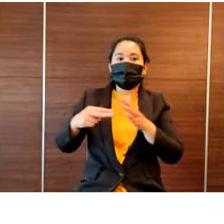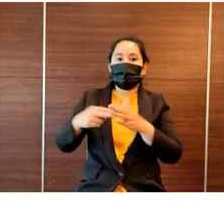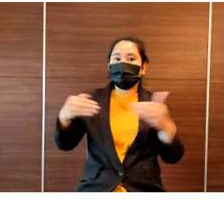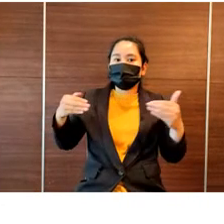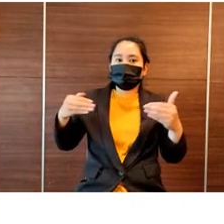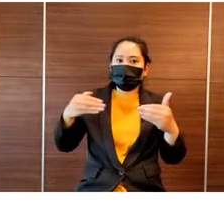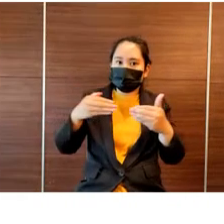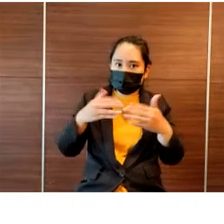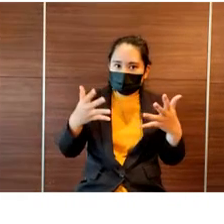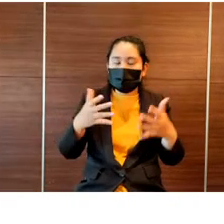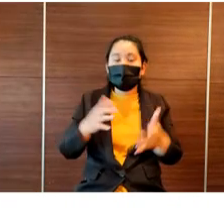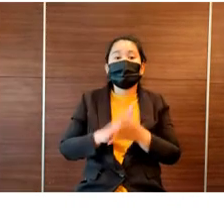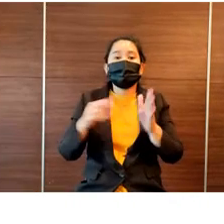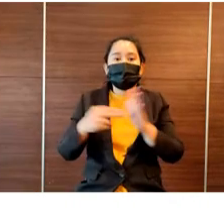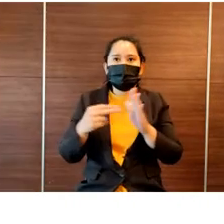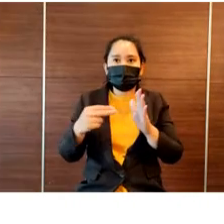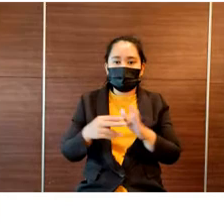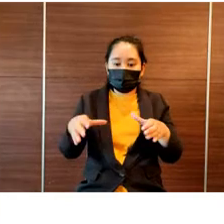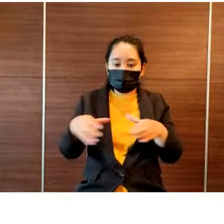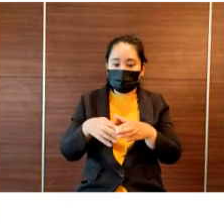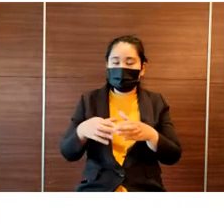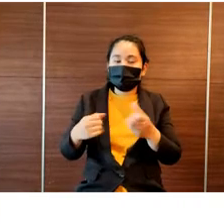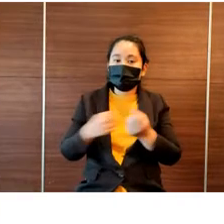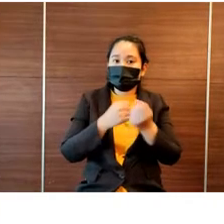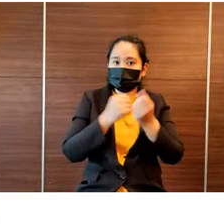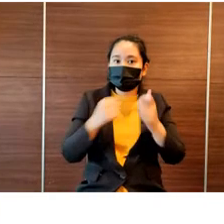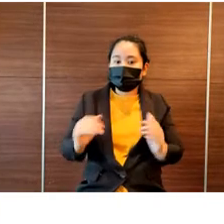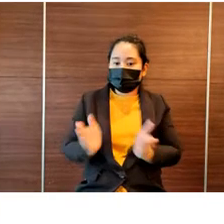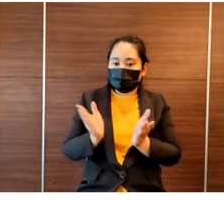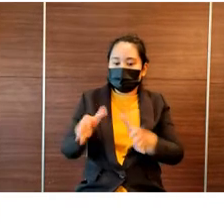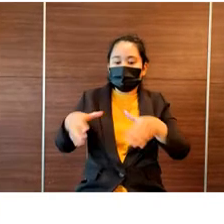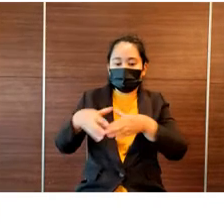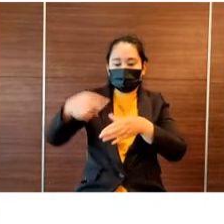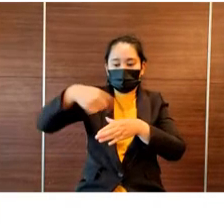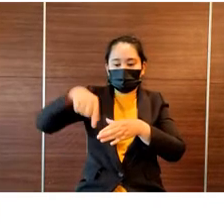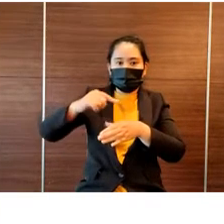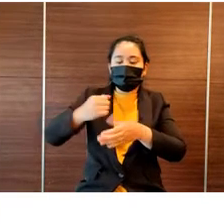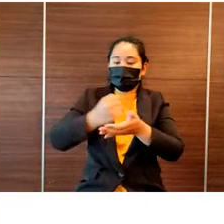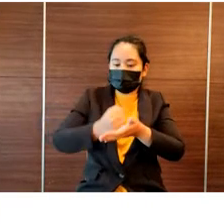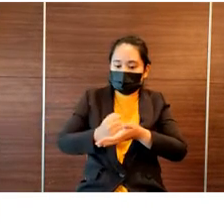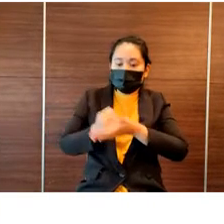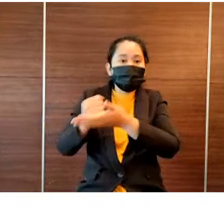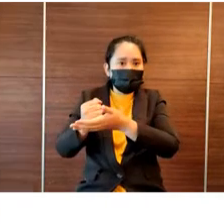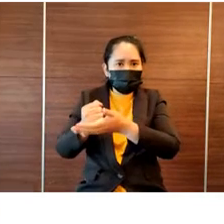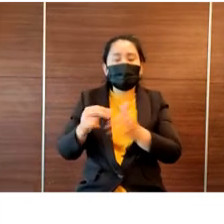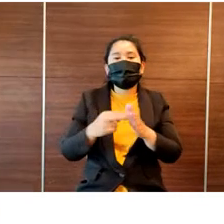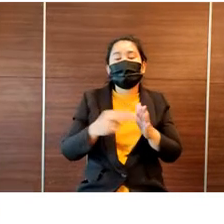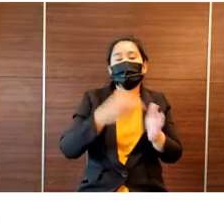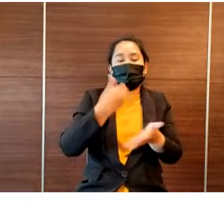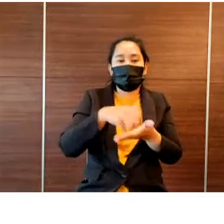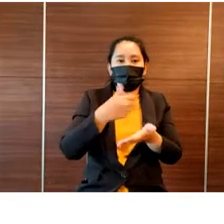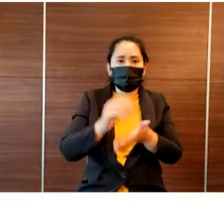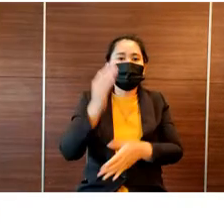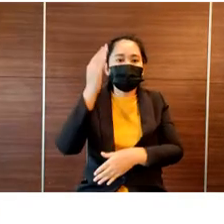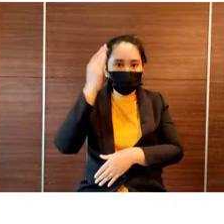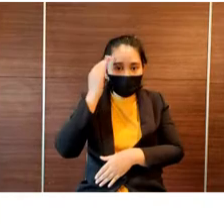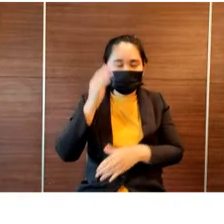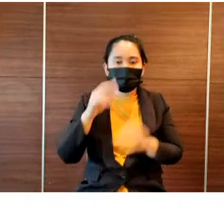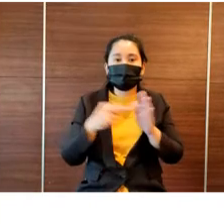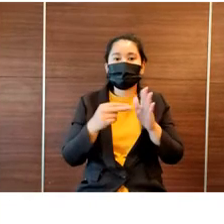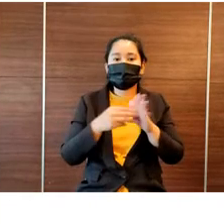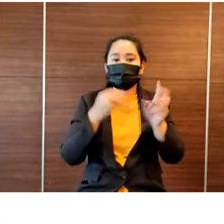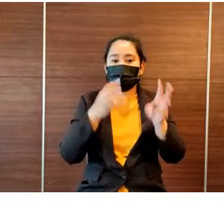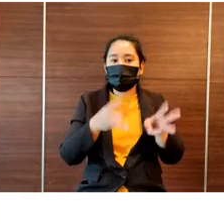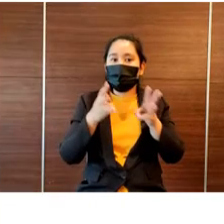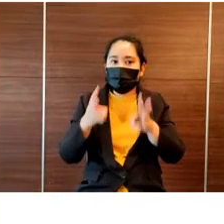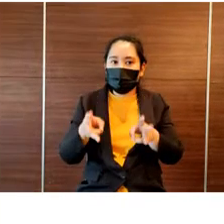องค์กรใดๆ คือเป็นการ support group ที่สร้างขึ้นกันเองเพื่อ support กันและกันนะครับจะได้เห็นอีกมิตินึงของตัวเลือกของ